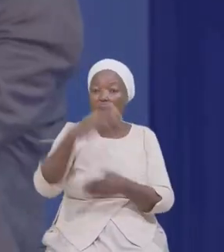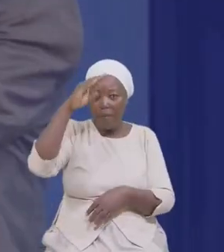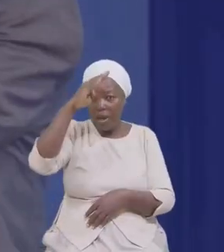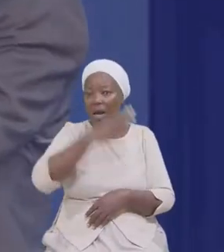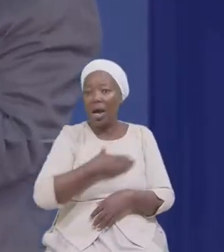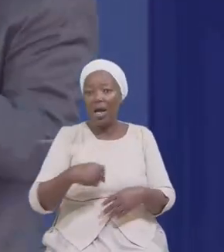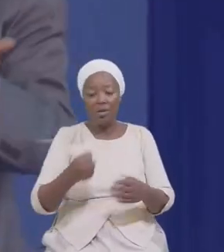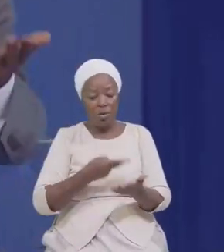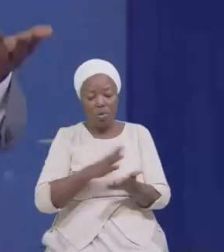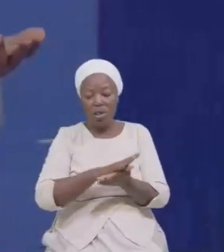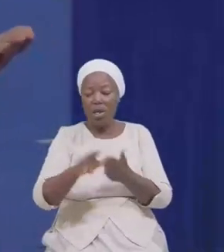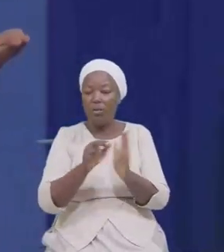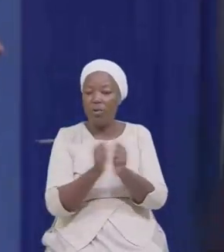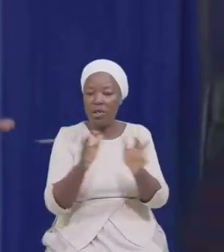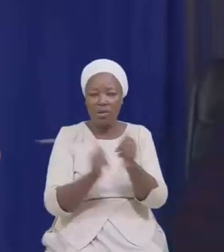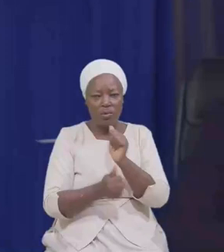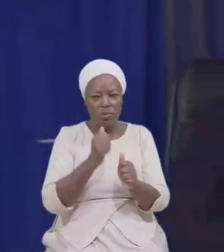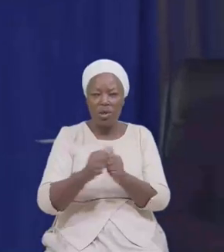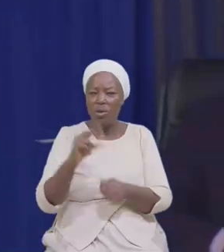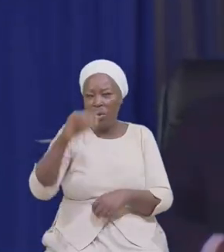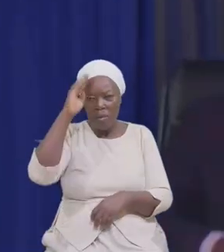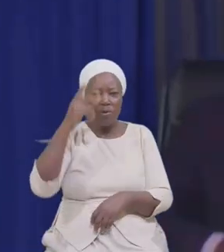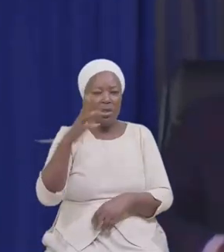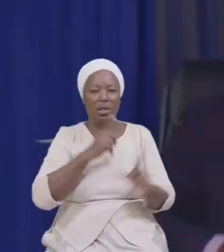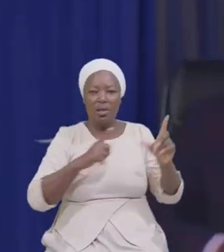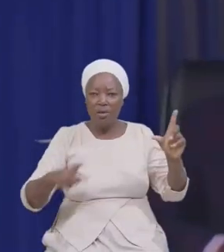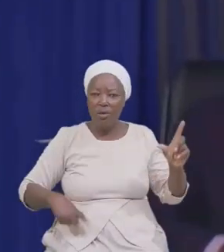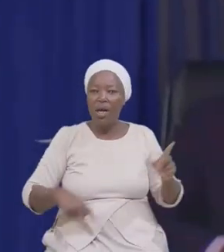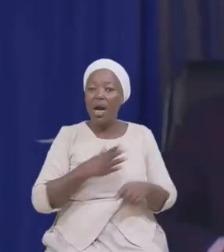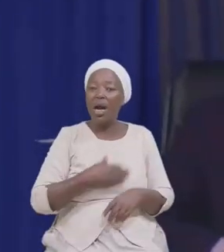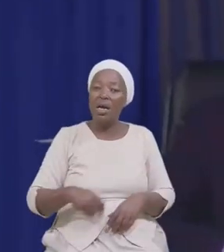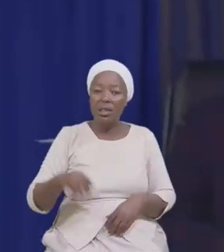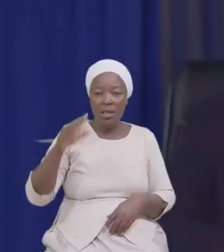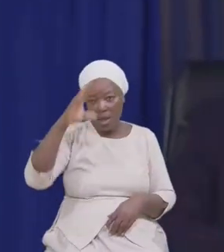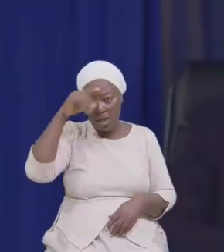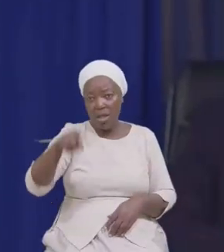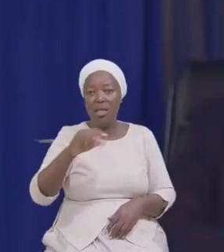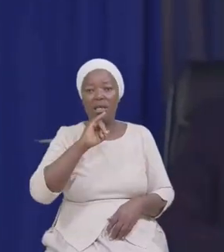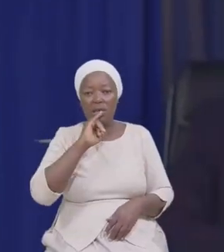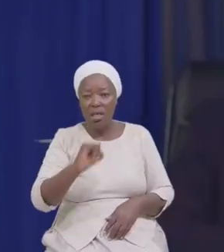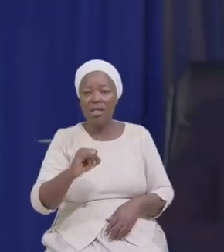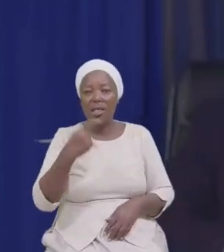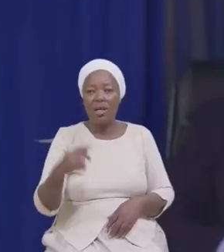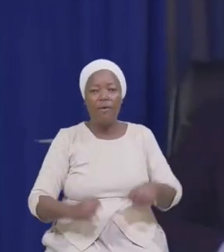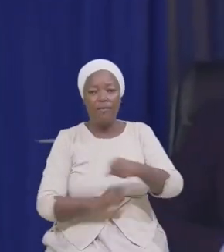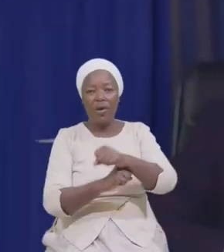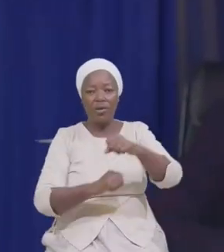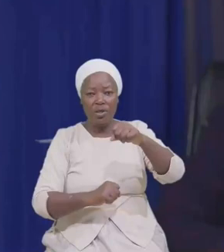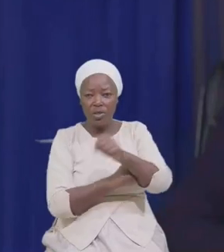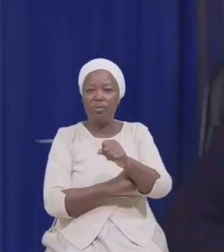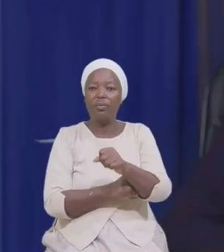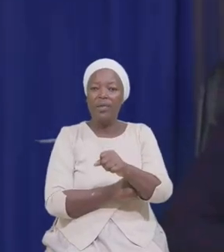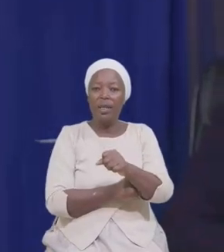la sanctification sans laquelle personne ne verra le Seigneur. Et lui, il est la pierre angulaire de